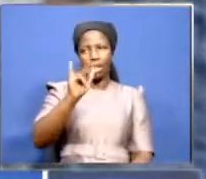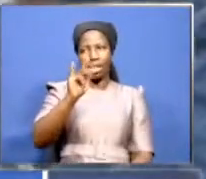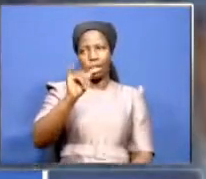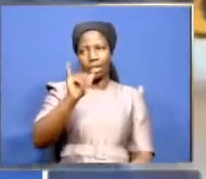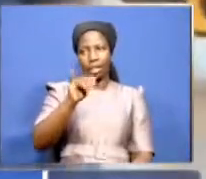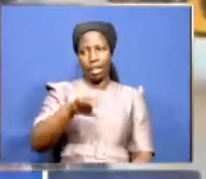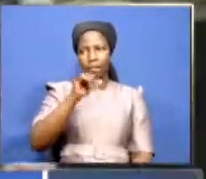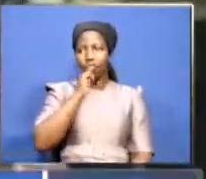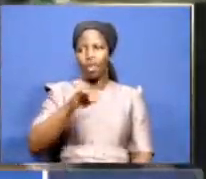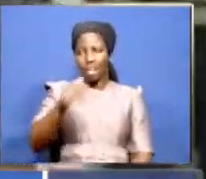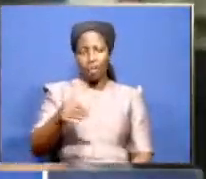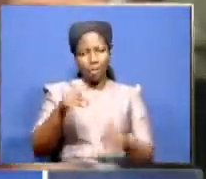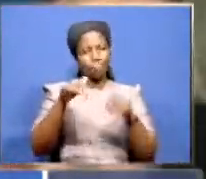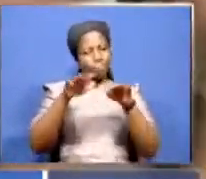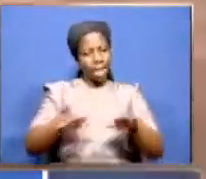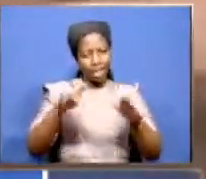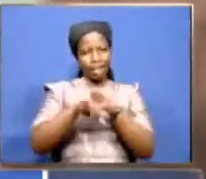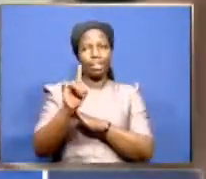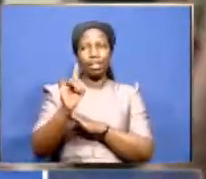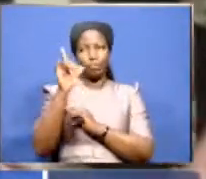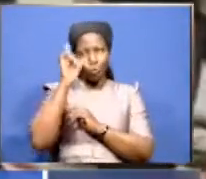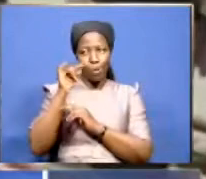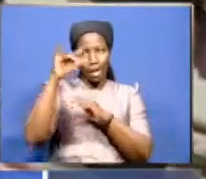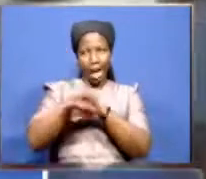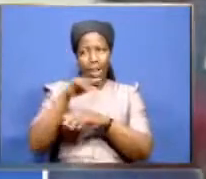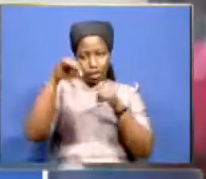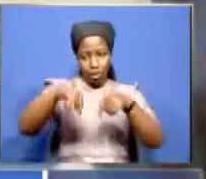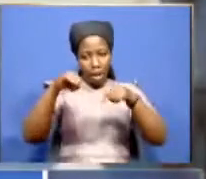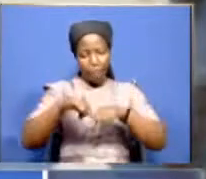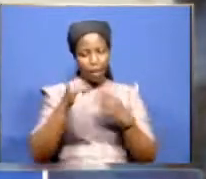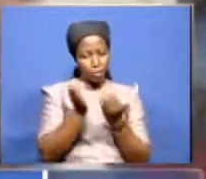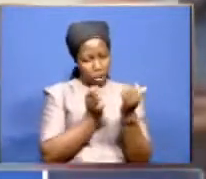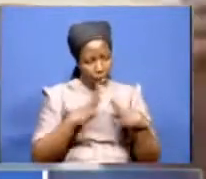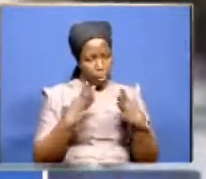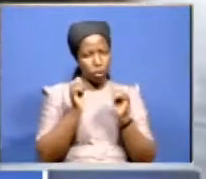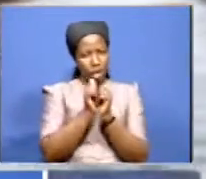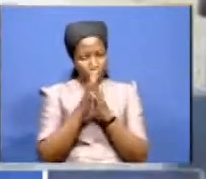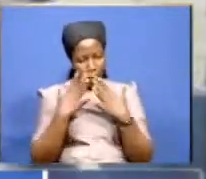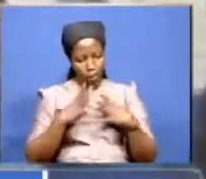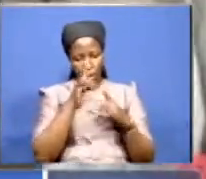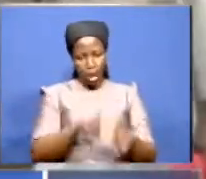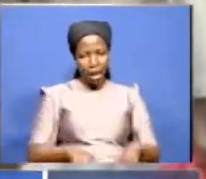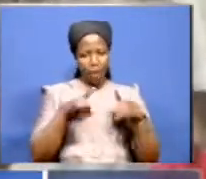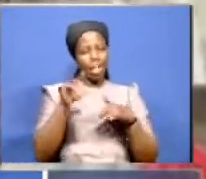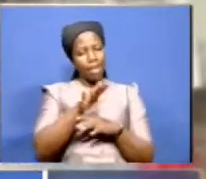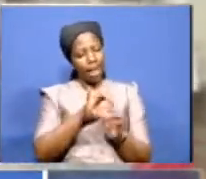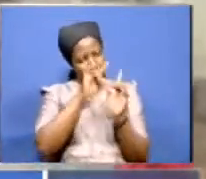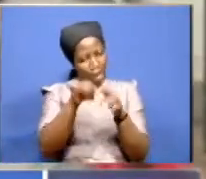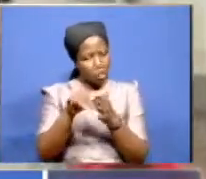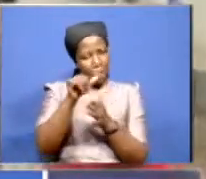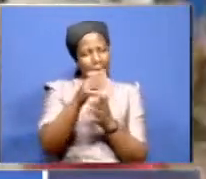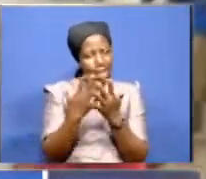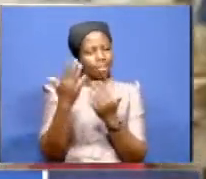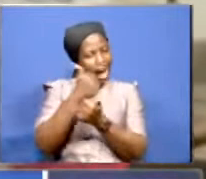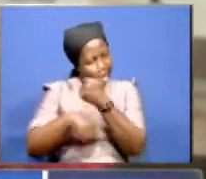jijini Mombasa mapema leo. Wafanyabiashara na wakazi wa sehemu hiyo waliofika kununua vyakula wakijibidiisha kumaliza shughuli